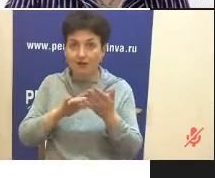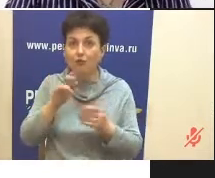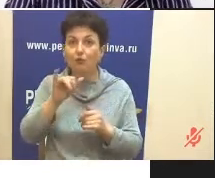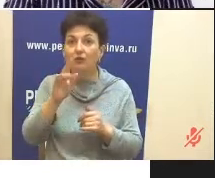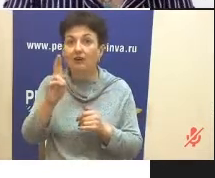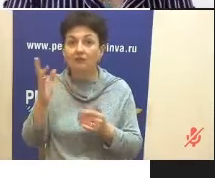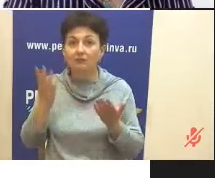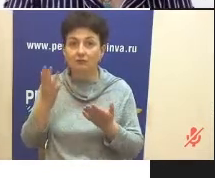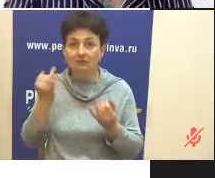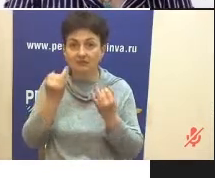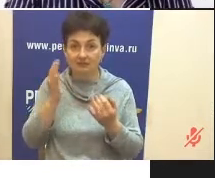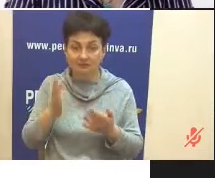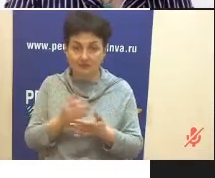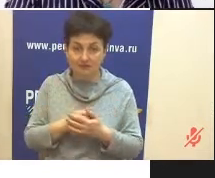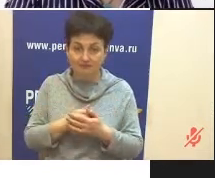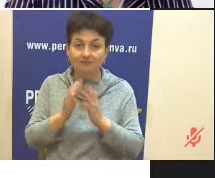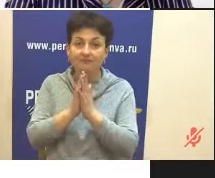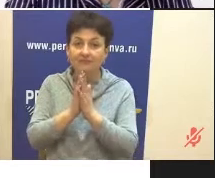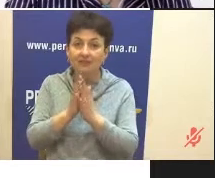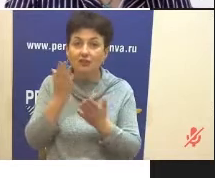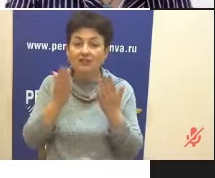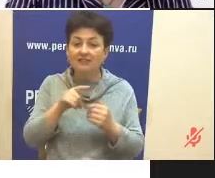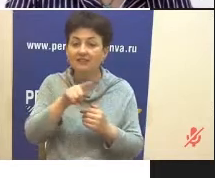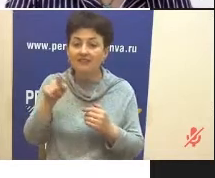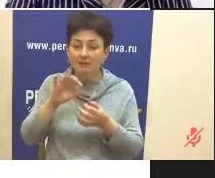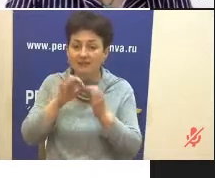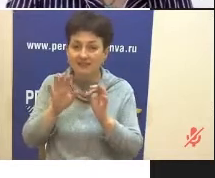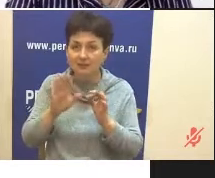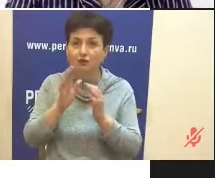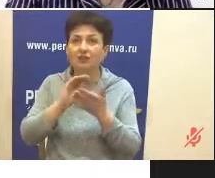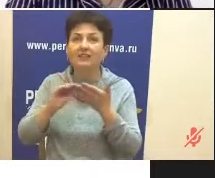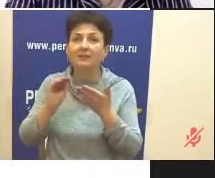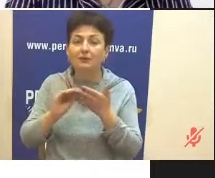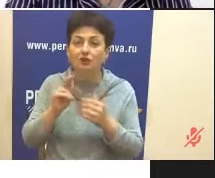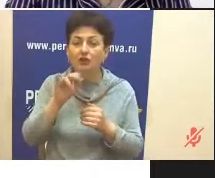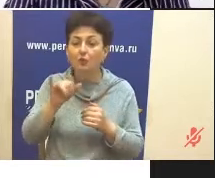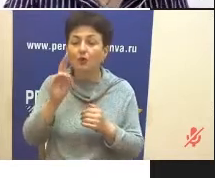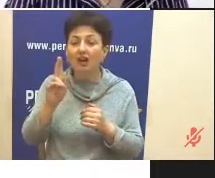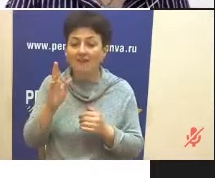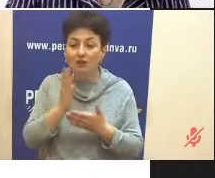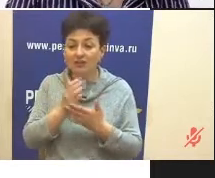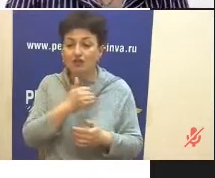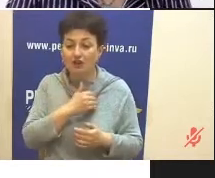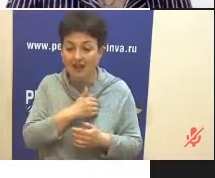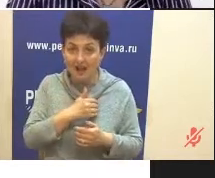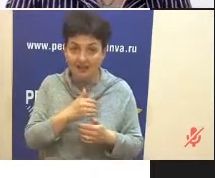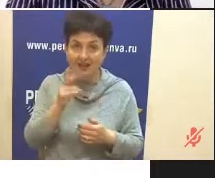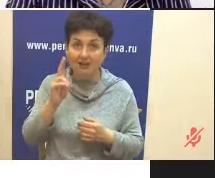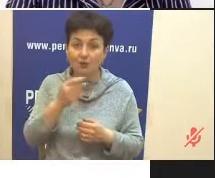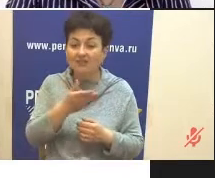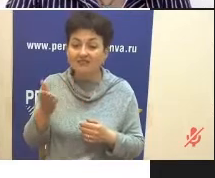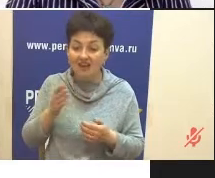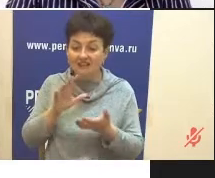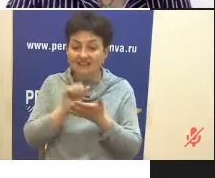интерес. Пожалуйста, если вам не сложно, напишите, у кого есть желание, кто из вас